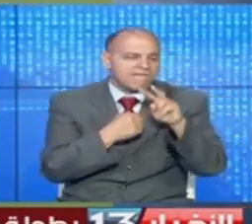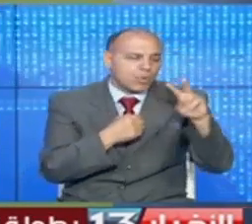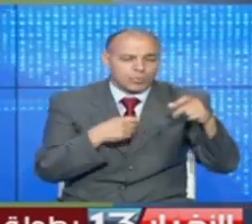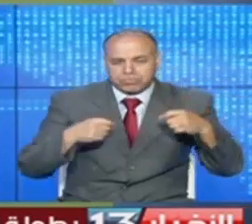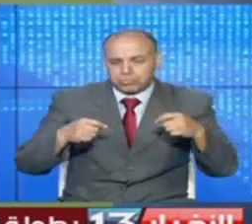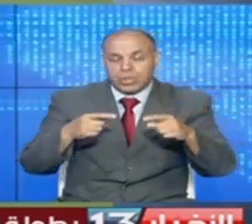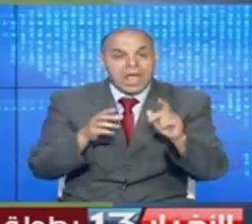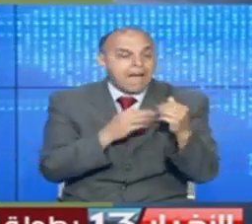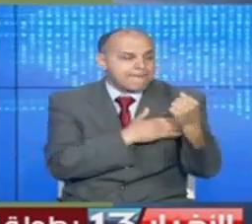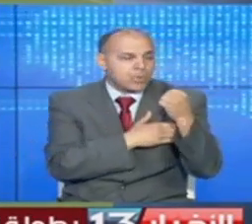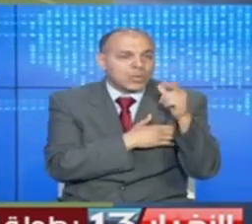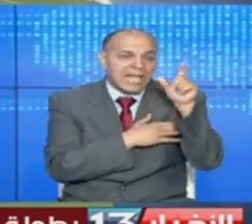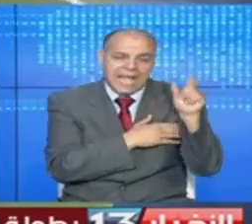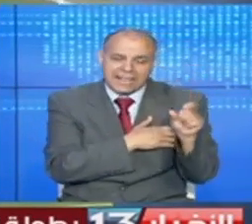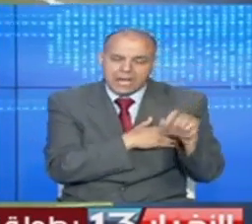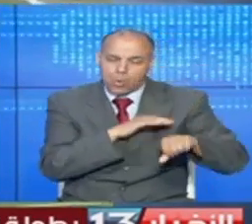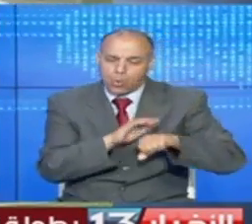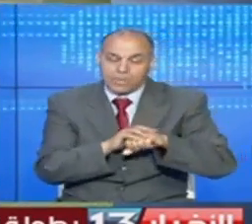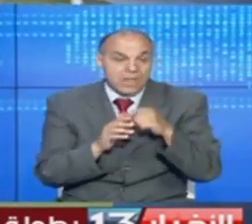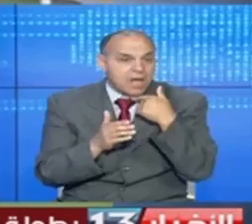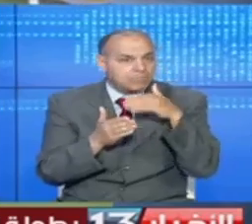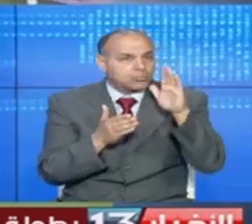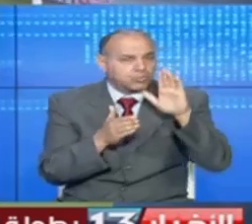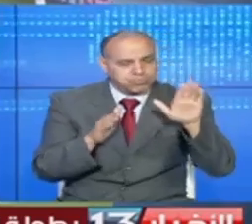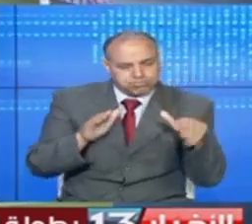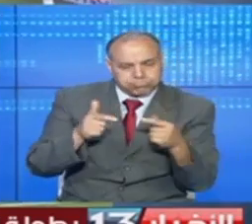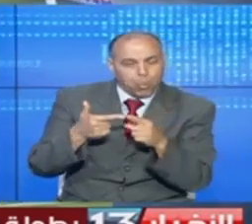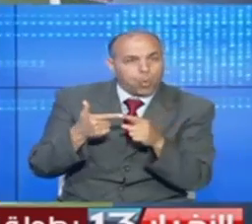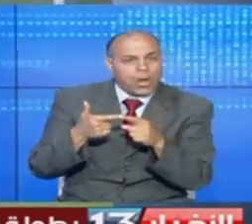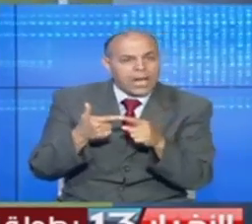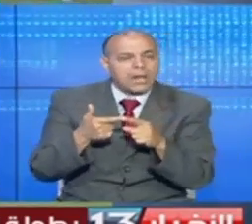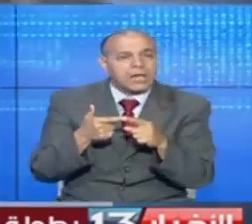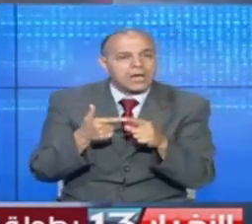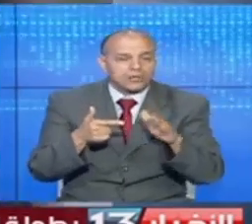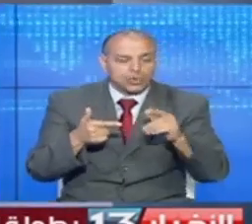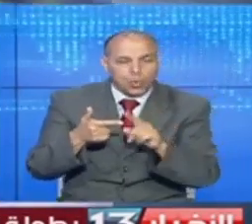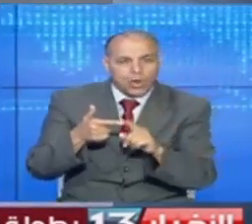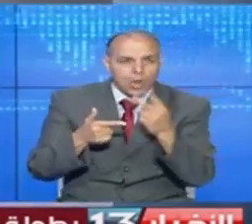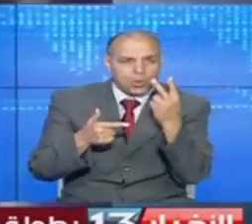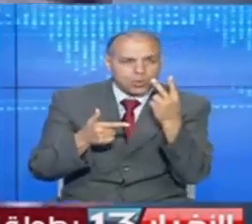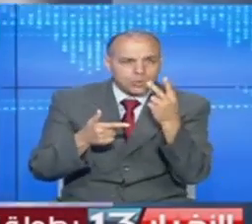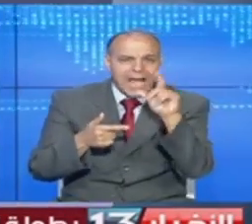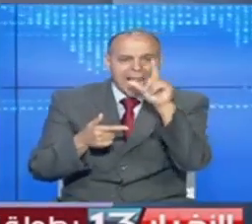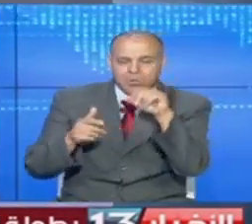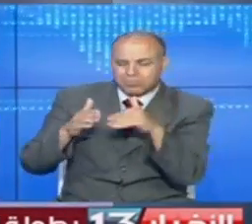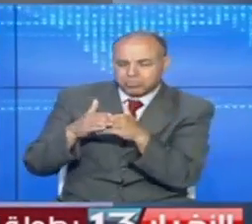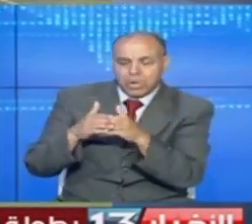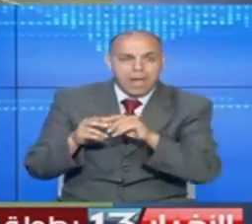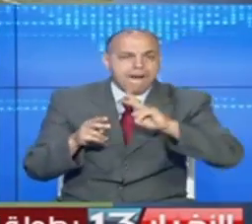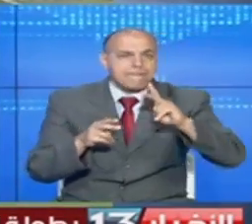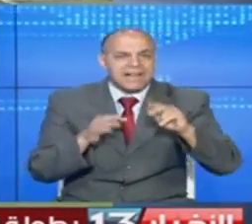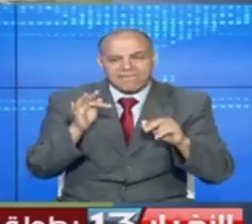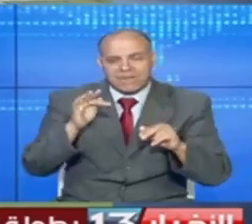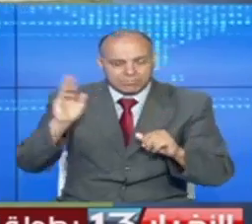28 من بطولة إيطاليا لكرة القدم، وسجل تشيرو لويس ألبرتو هدفي لازيو، فيما حقق